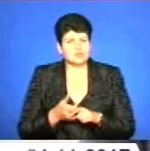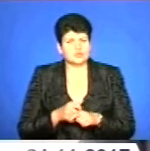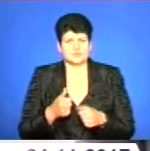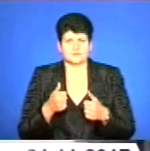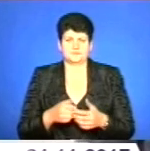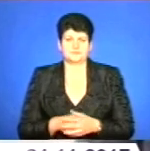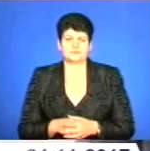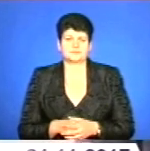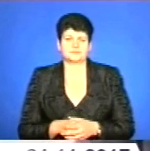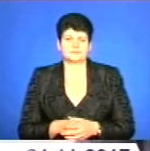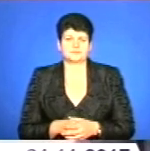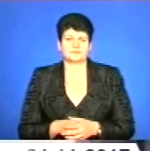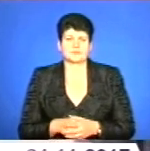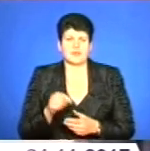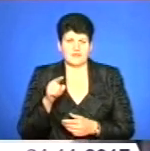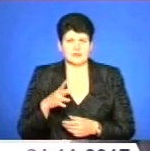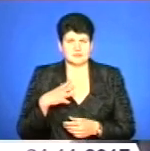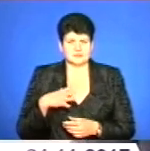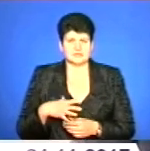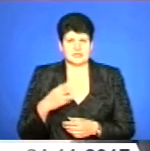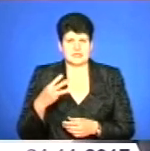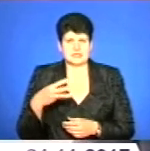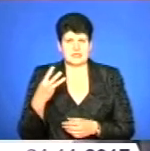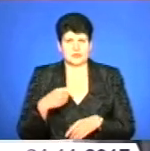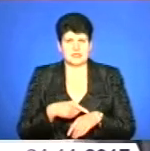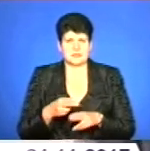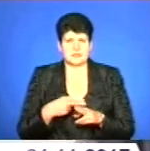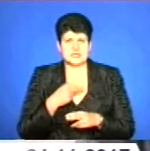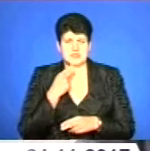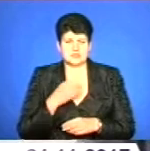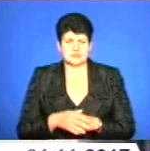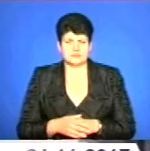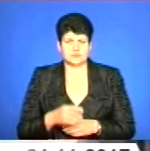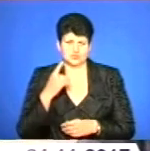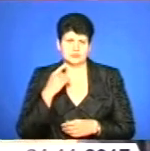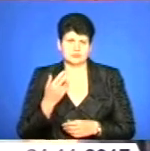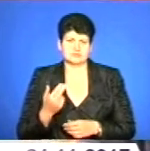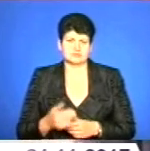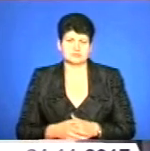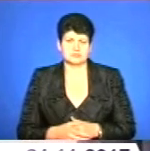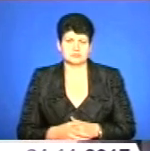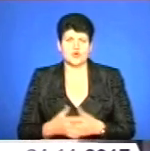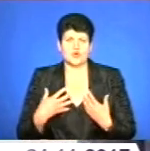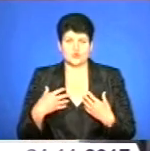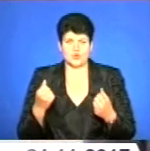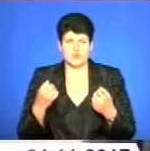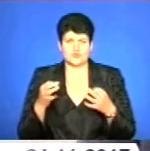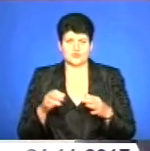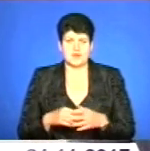акція. А ви би витримали 33 години без їжі? Думаю, так. Здоров'я